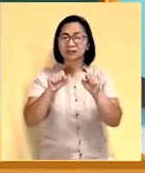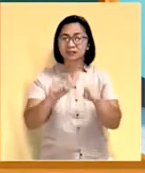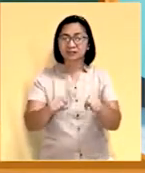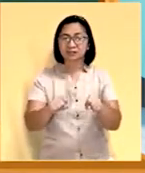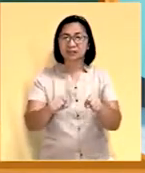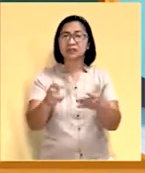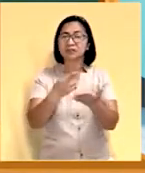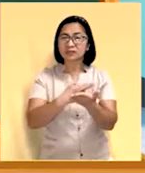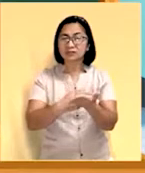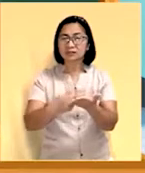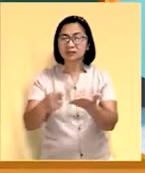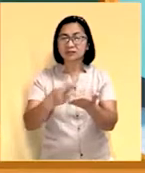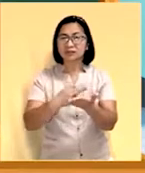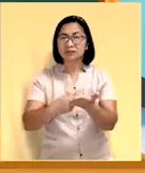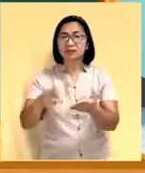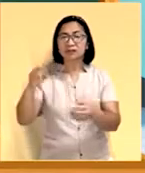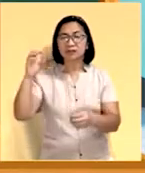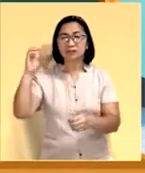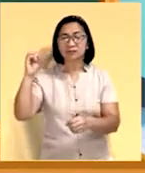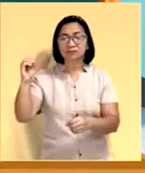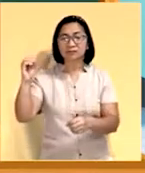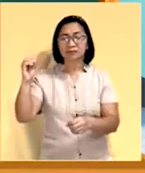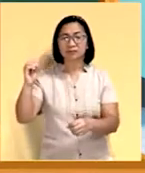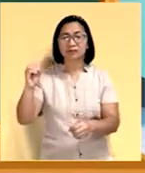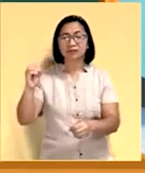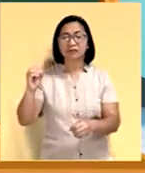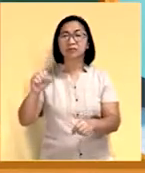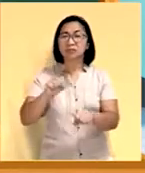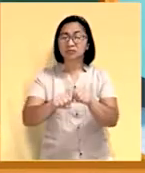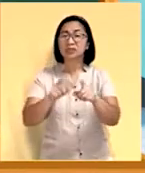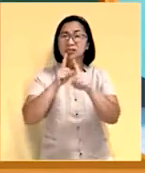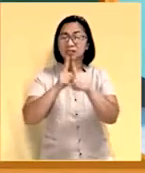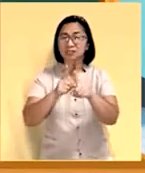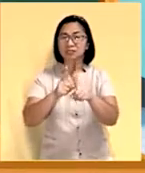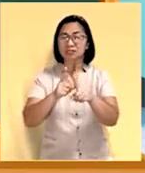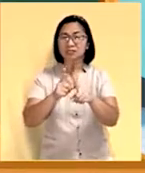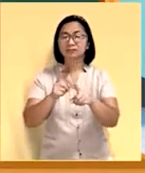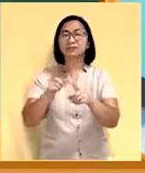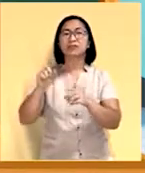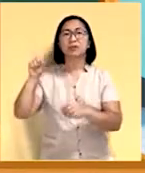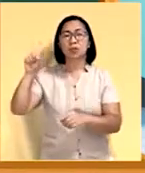maari nang tanggalin ang zero na ito, kaya ang sagot ay